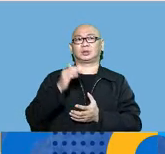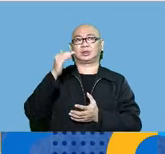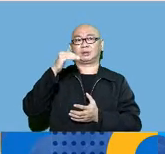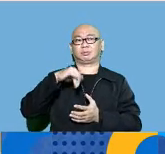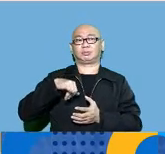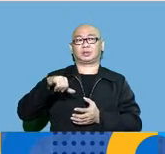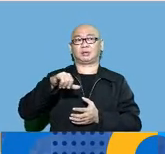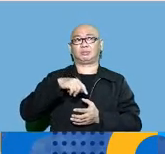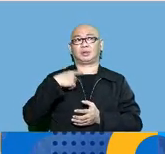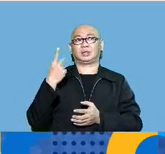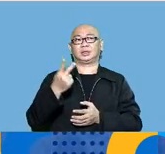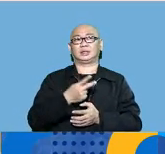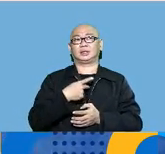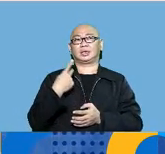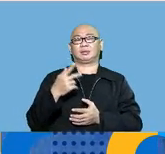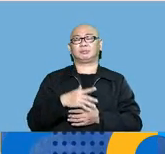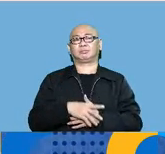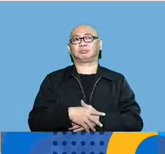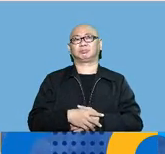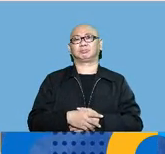kita, Ibu Rasti Eko Siswoyo.